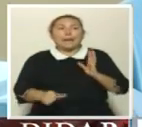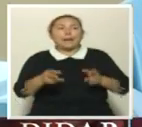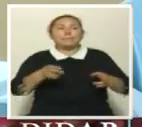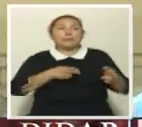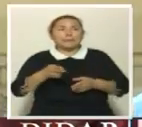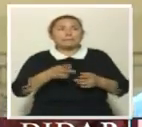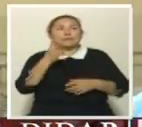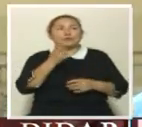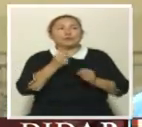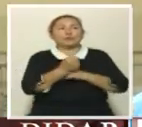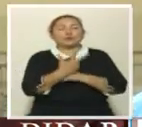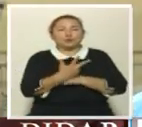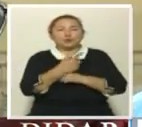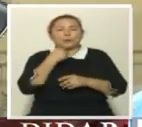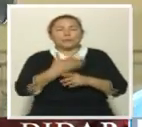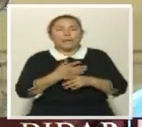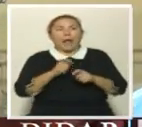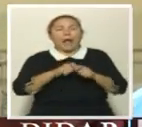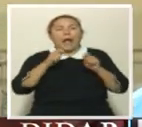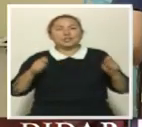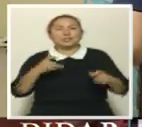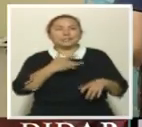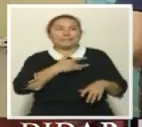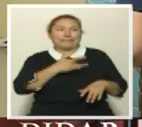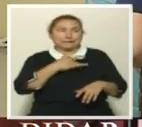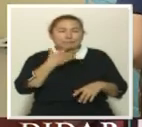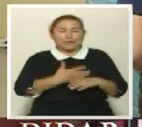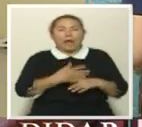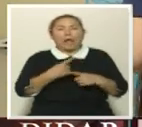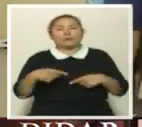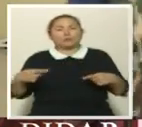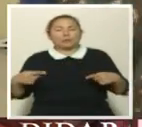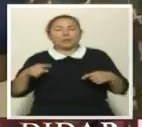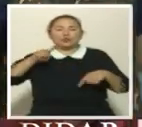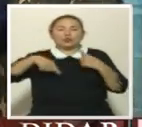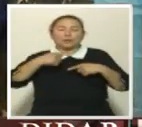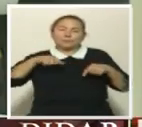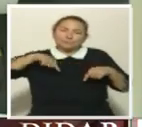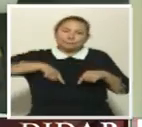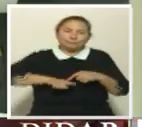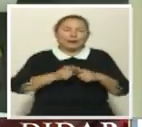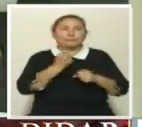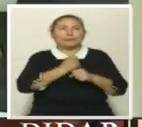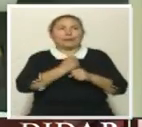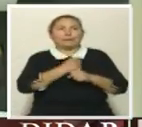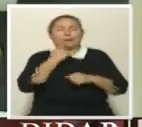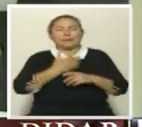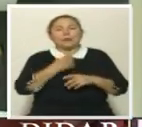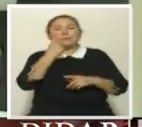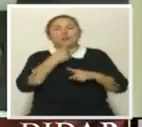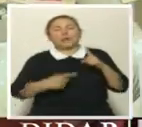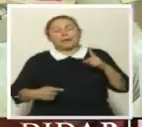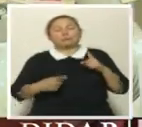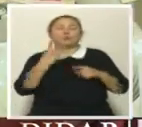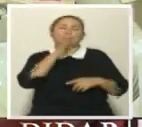Оның 213-і ашық түрде өткен, ал 50-ге жуығы тамыр жолдарына жасалған. Оталар күрделілігіне байланысты 1,5 сағаттан